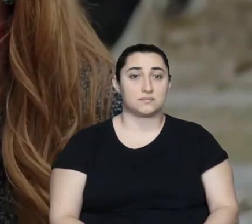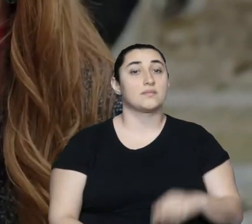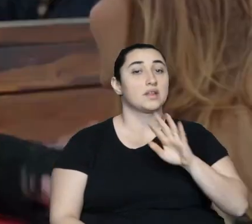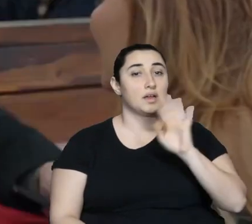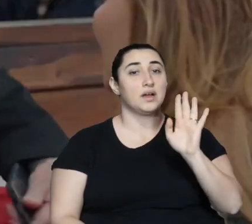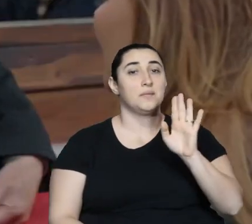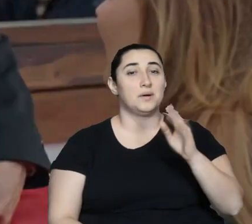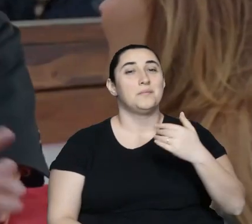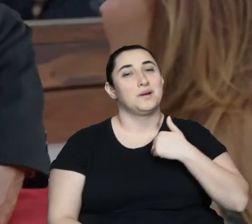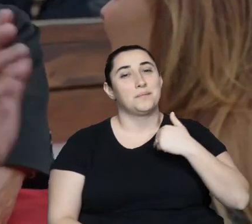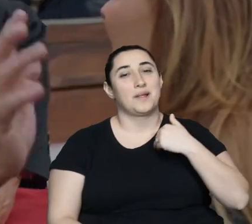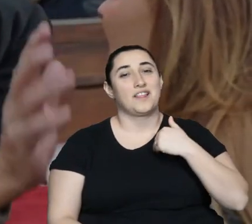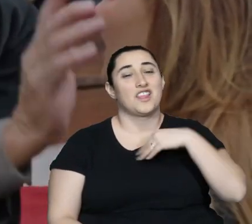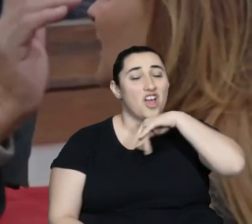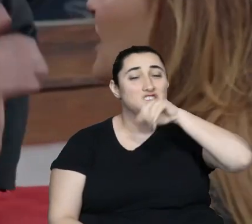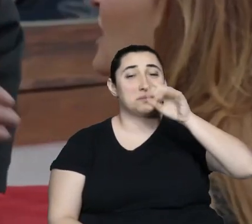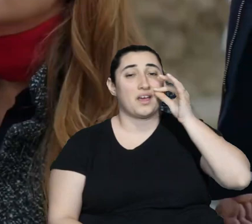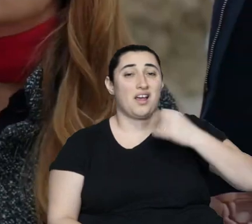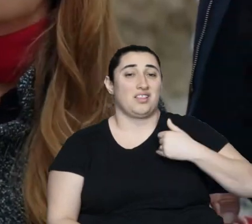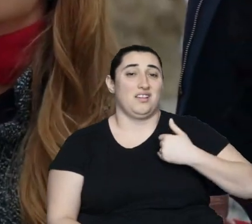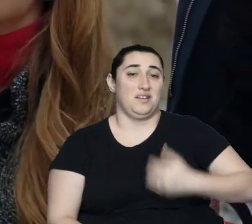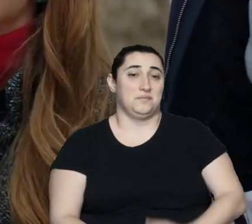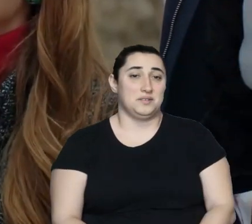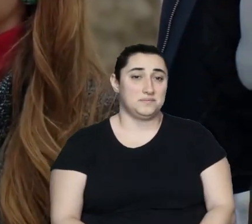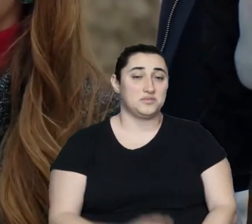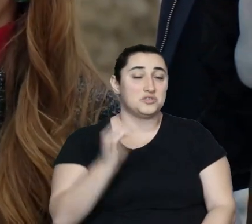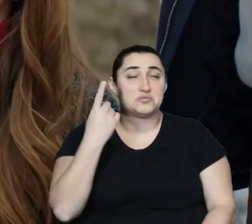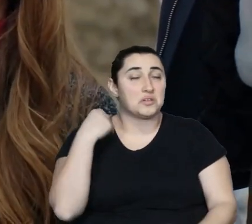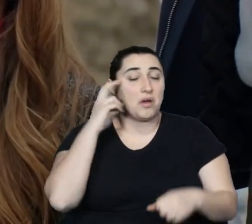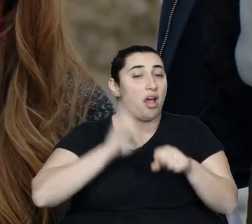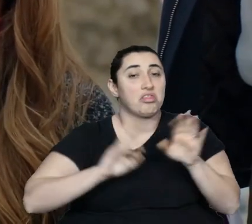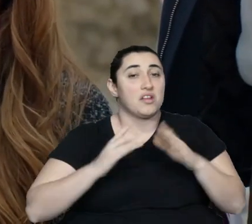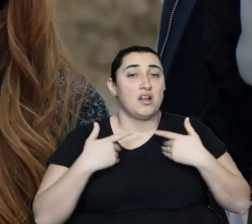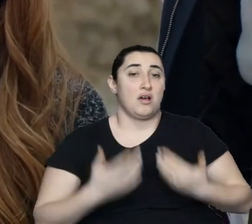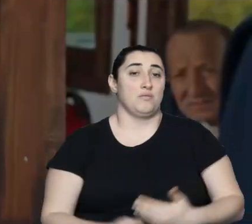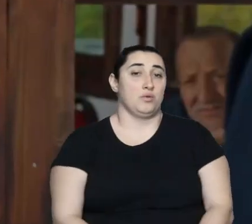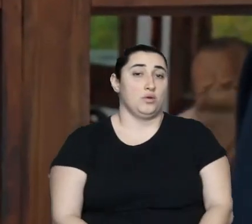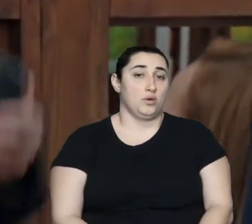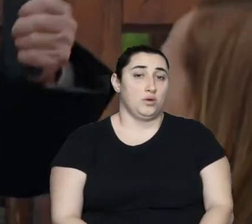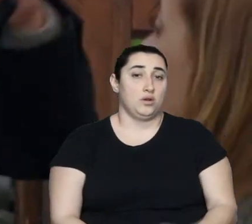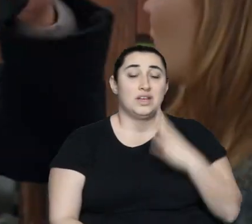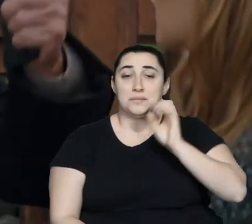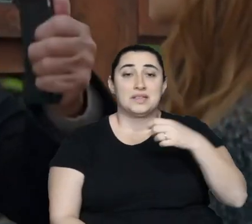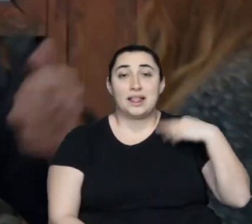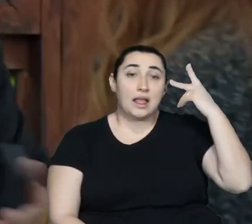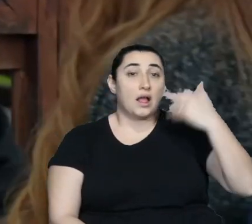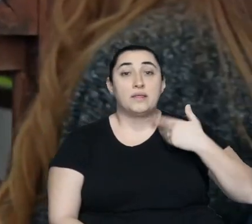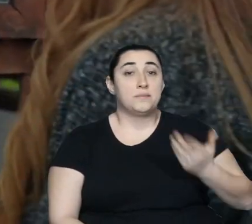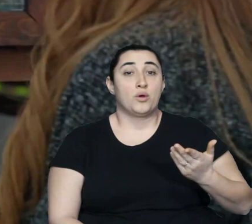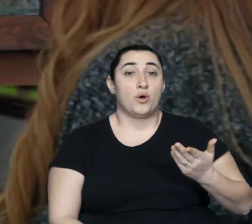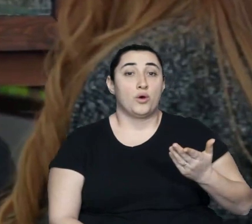Tamam, ben yaşlı bir adamım. Hiçbir şey hatırlamıyorum. Kimseyi